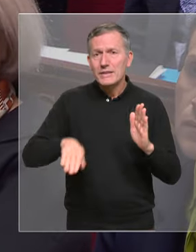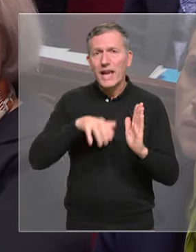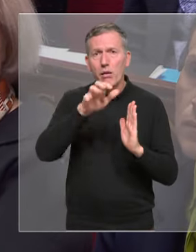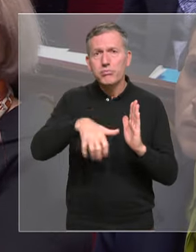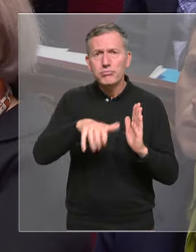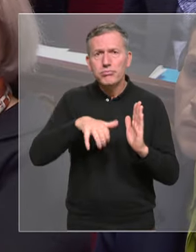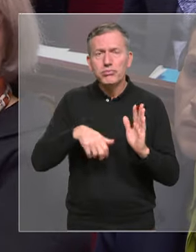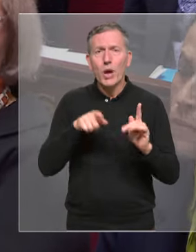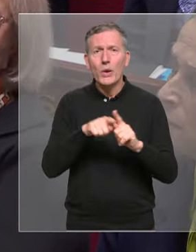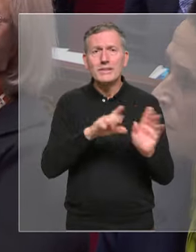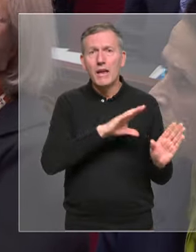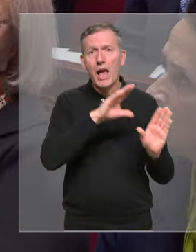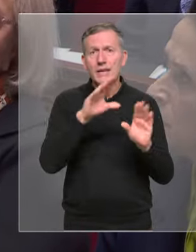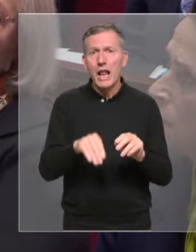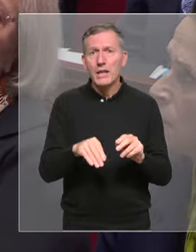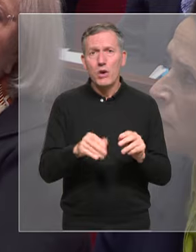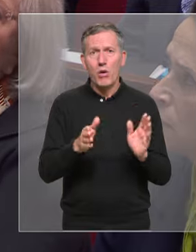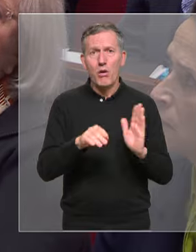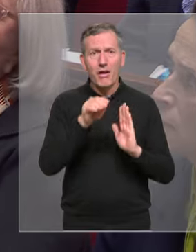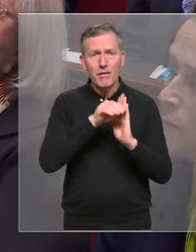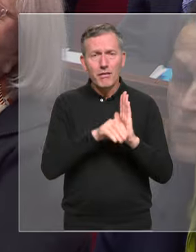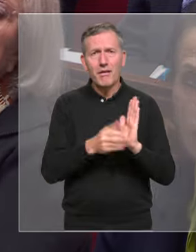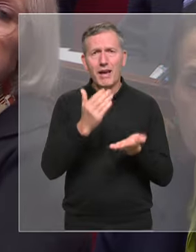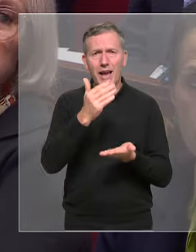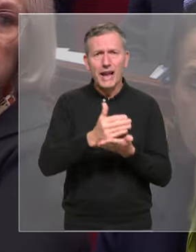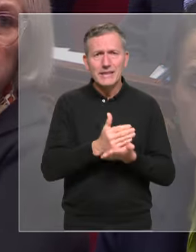l'installation d'installations classées, raccourcir les contentieux.